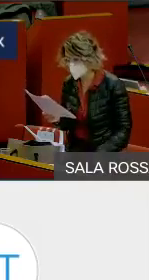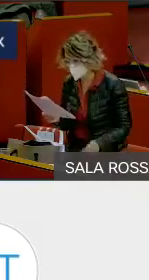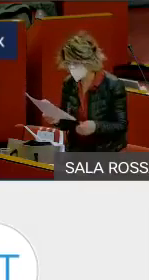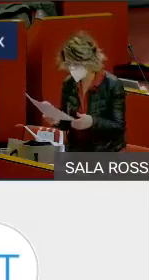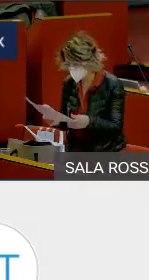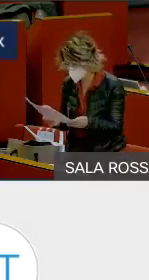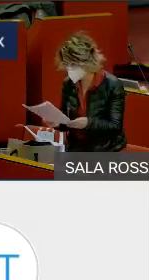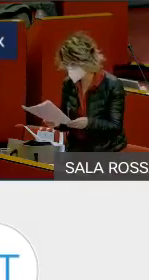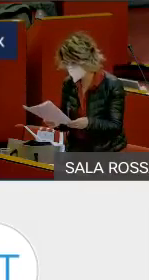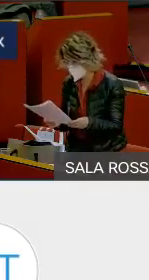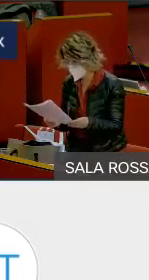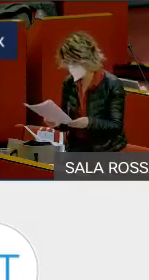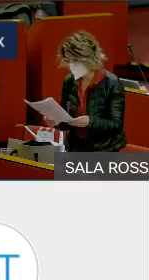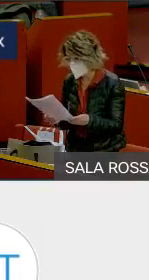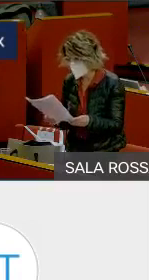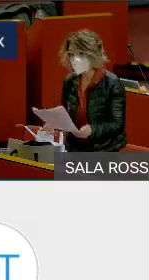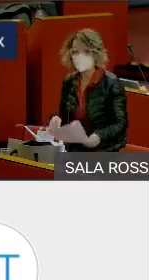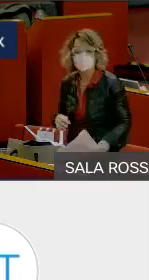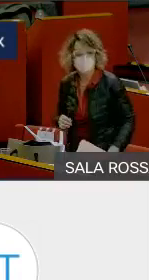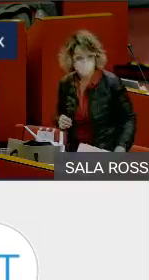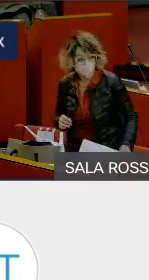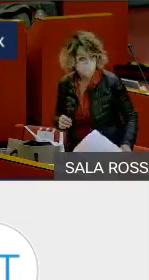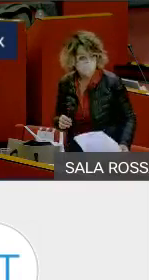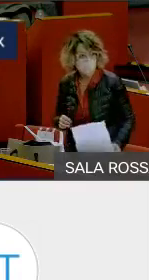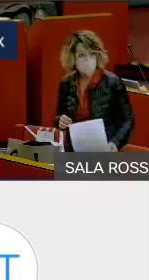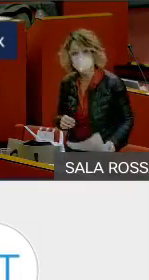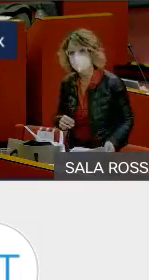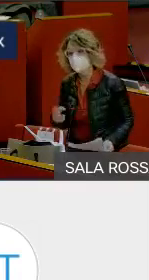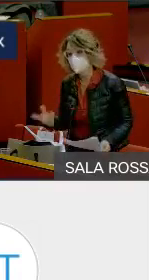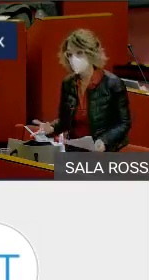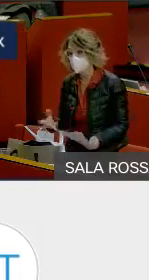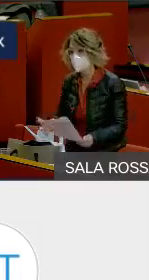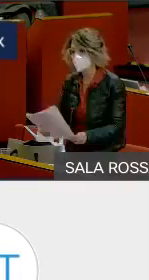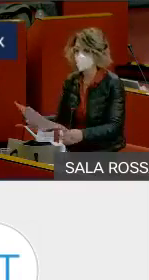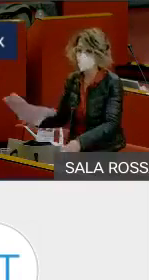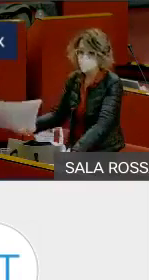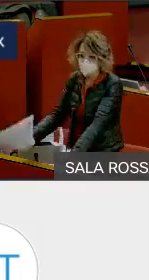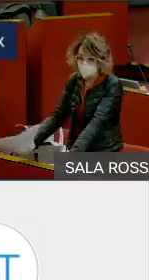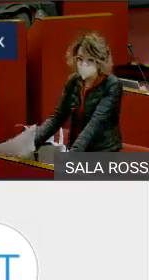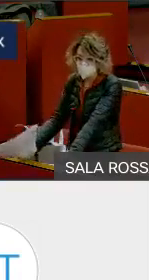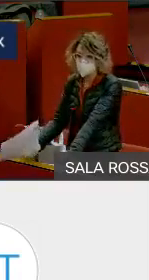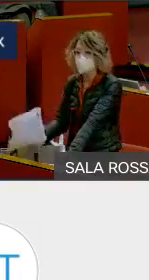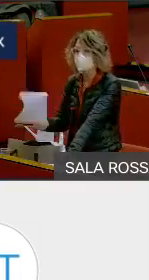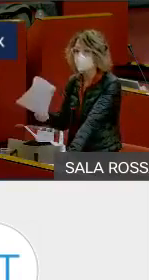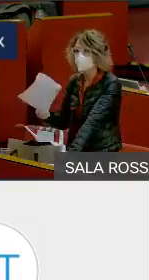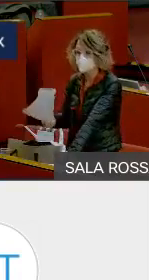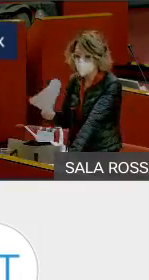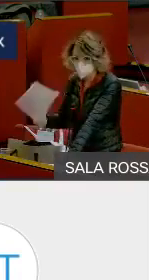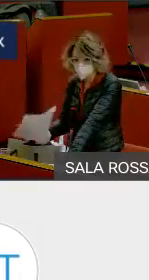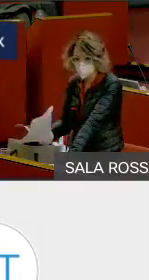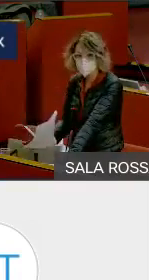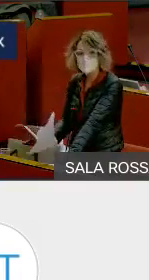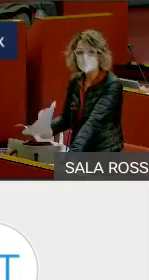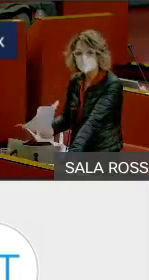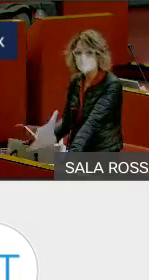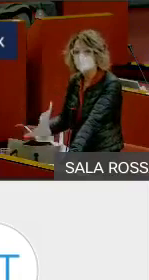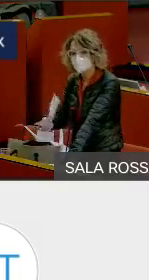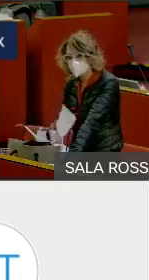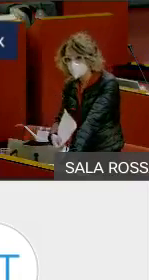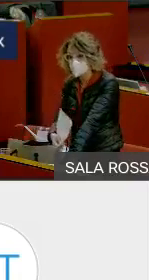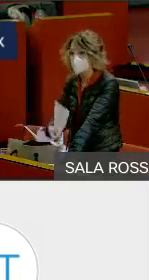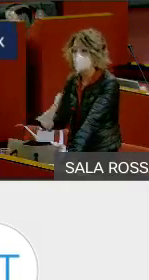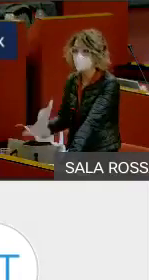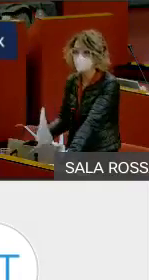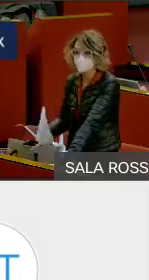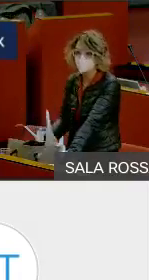statistica e soprattutto questo monitoraggio è legata precise azioni che le